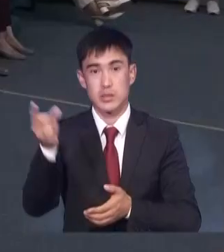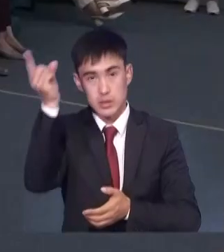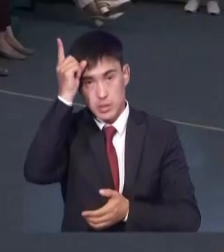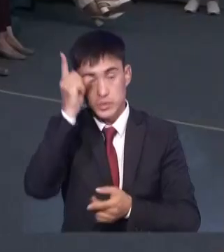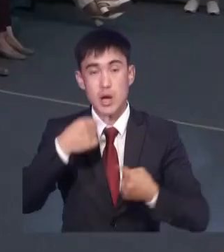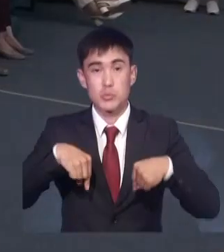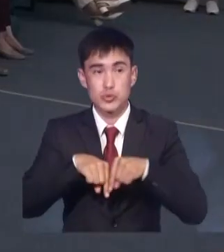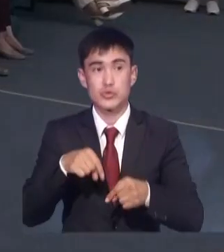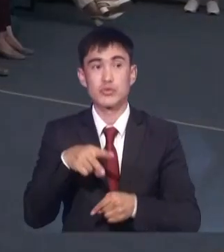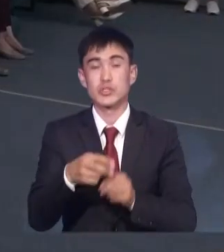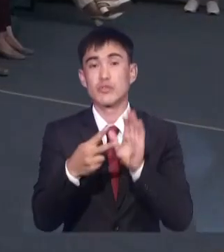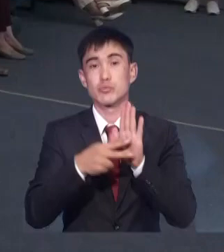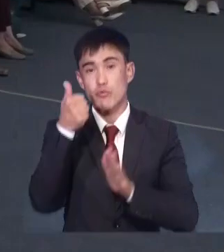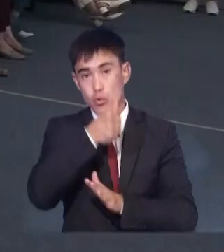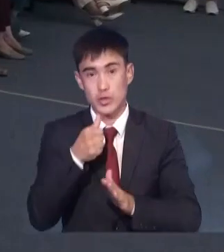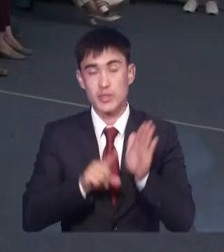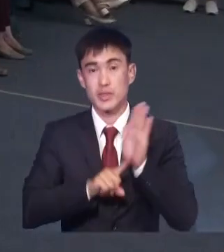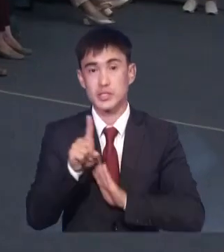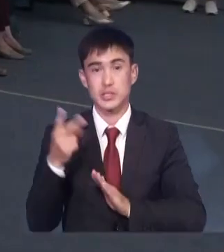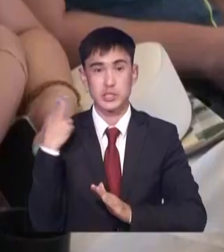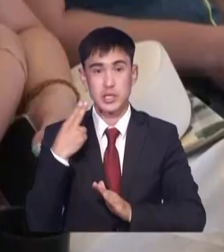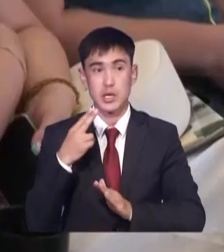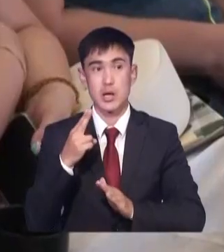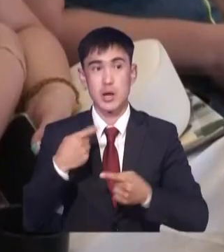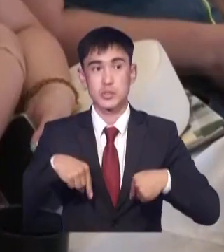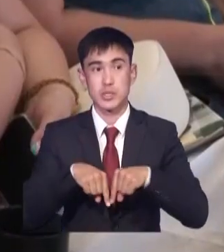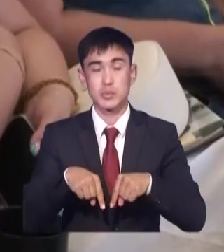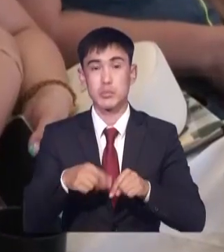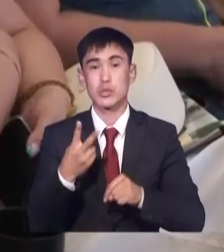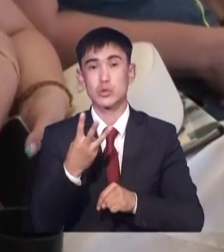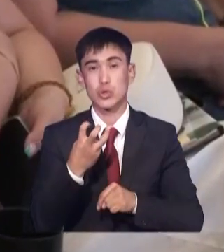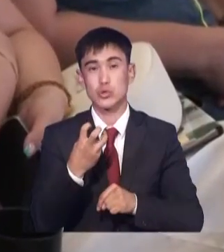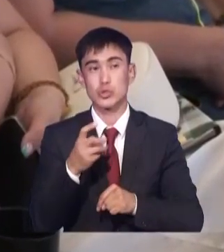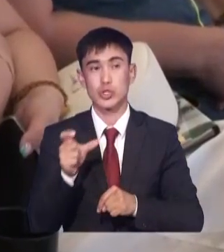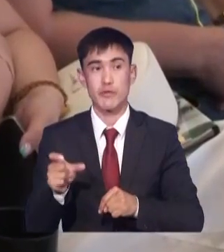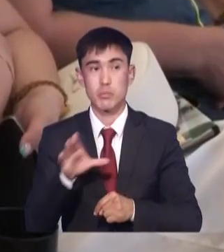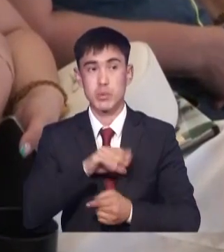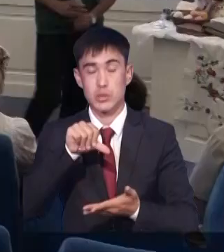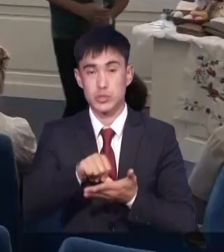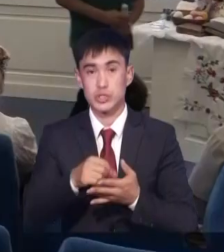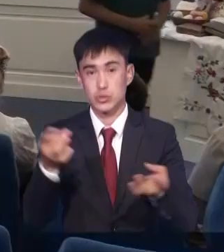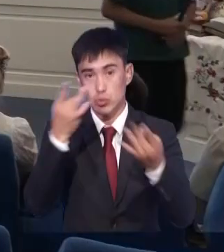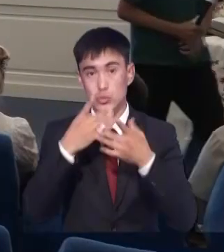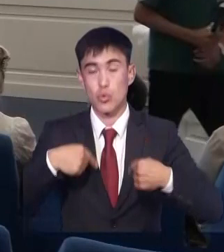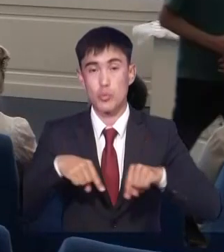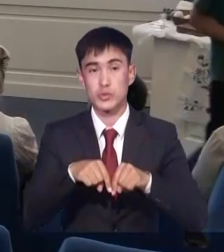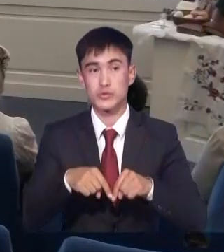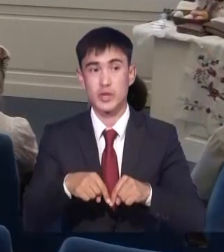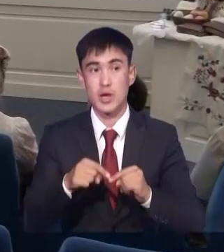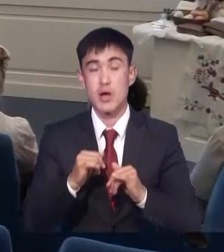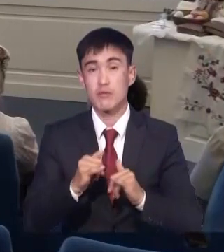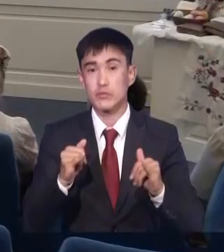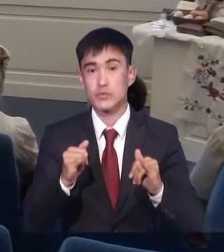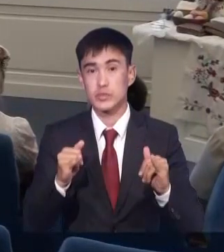существует с 2008 года. Вначале в общественном объединении было не более 300 человек. Сейчас в культурно-этническом обществе немцев